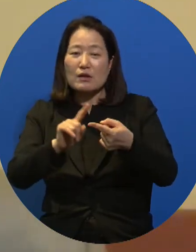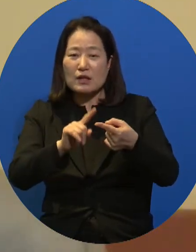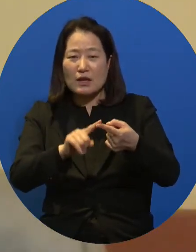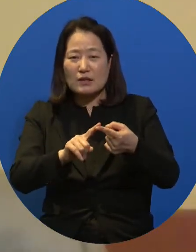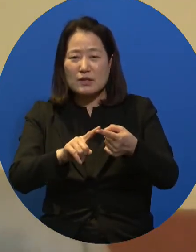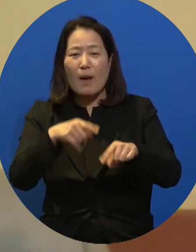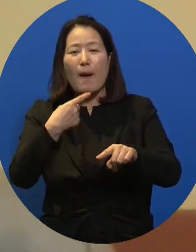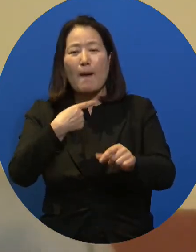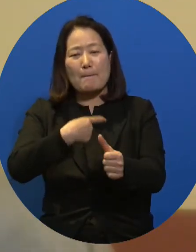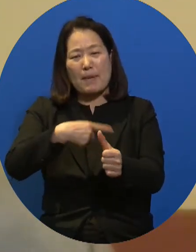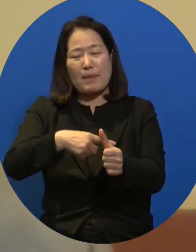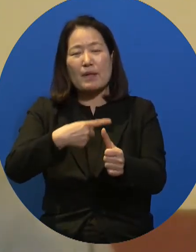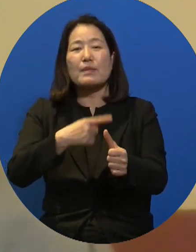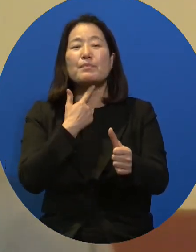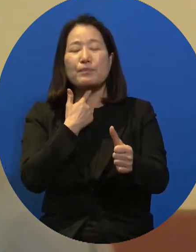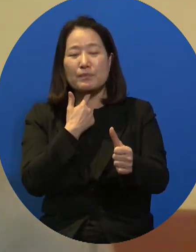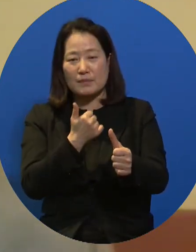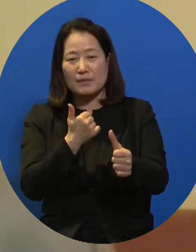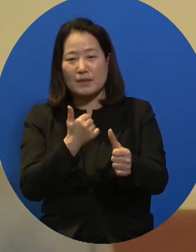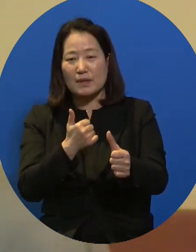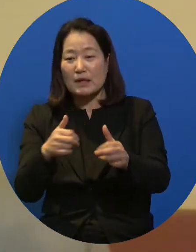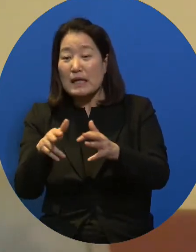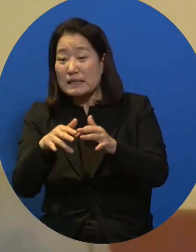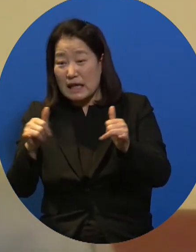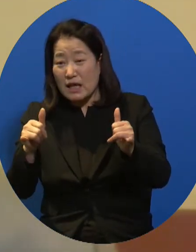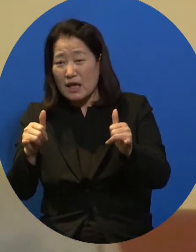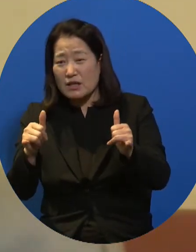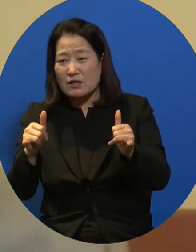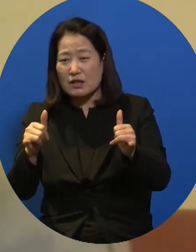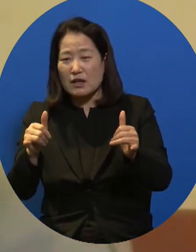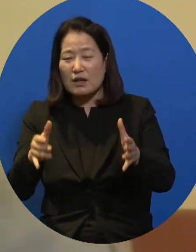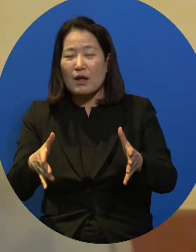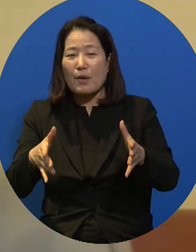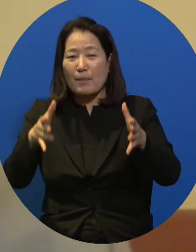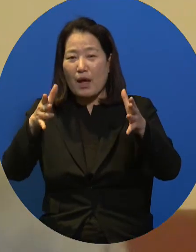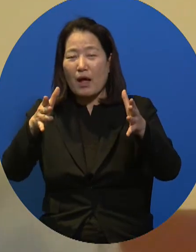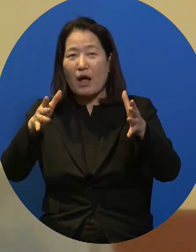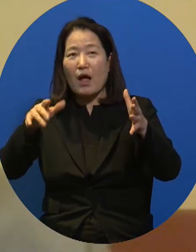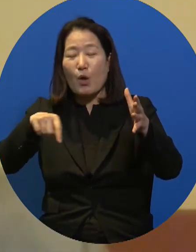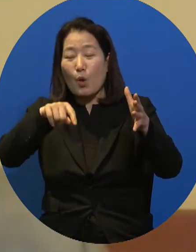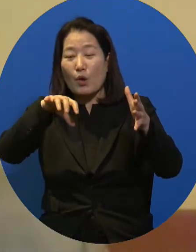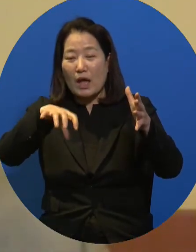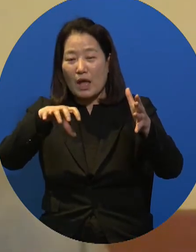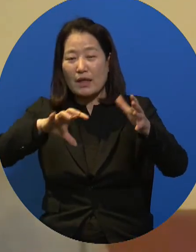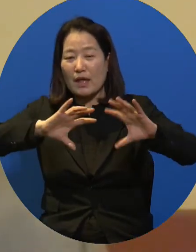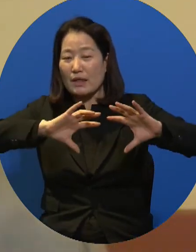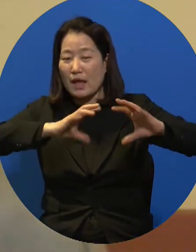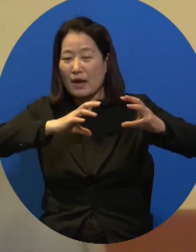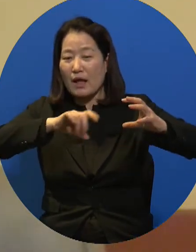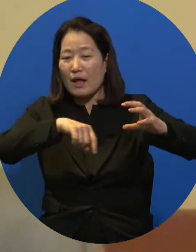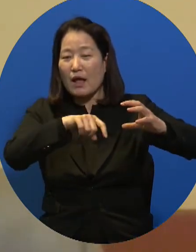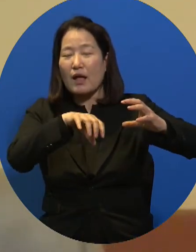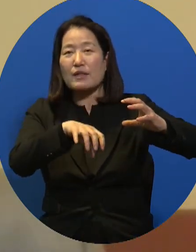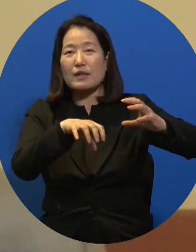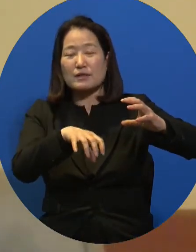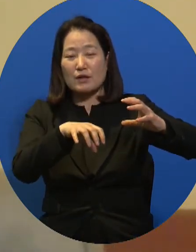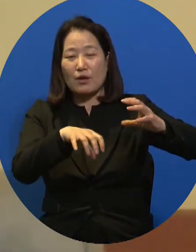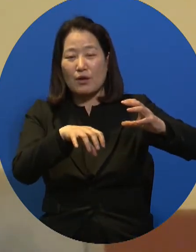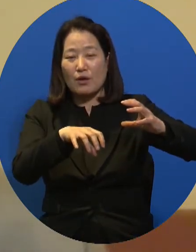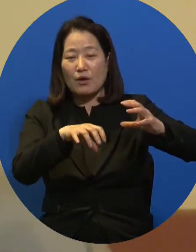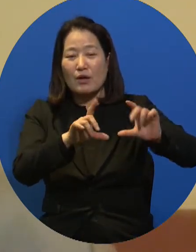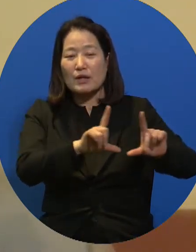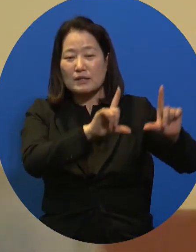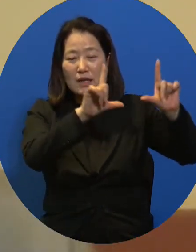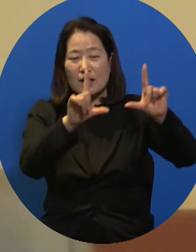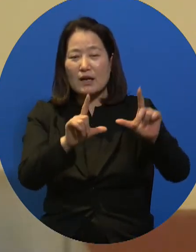장애인들이 특히 수만 명의 장애인들이 작은 이 헝가리라는 나라에서 시설에 있게